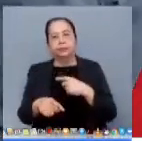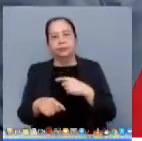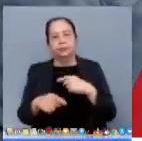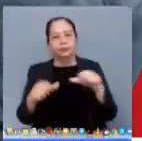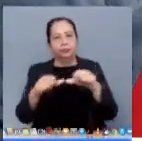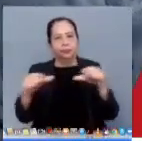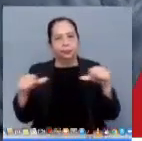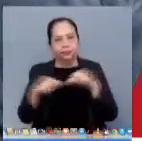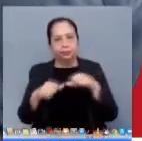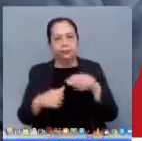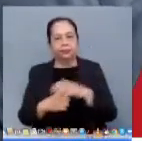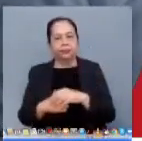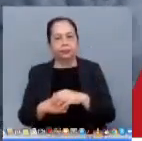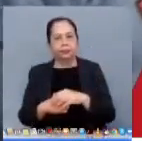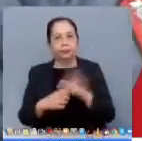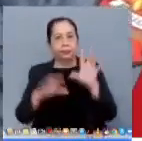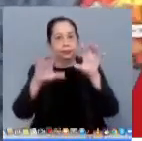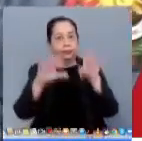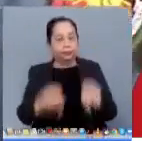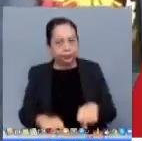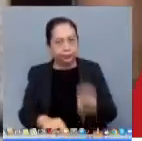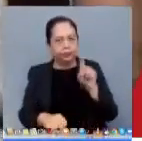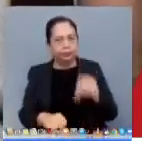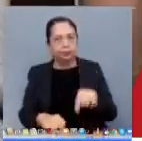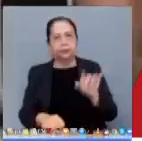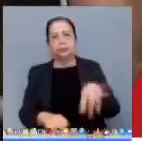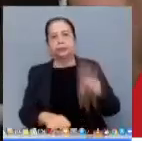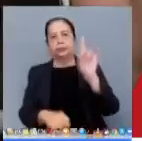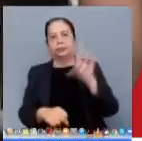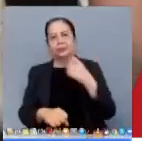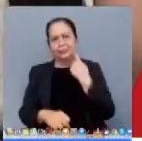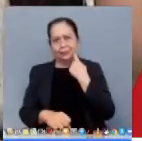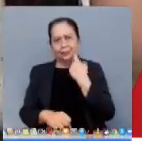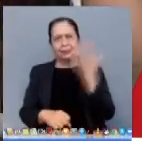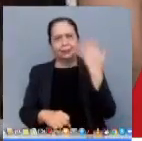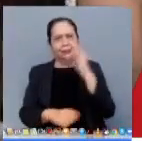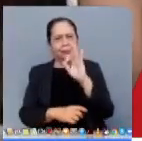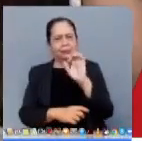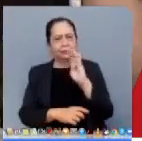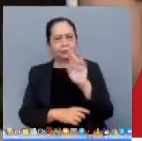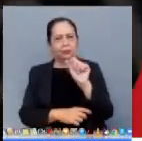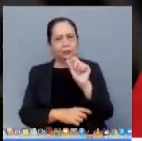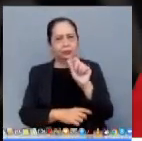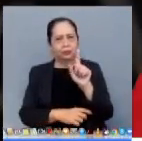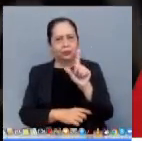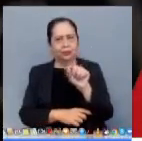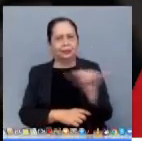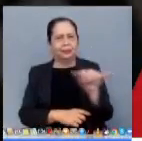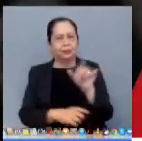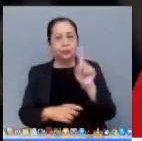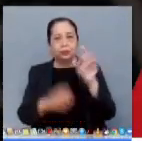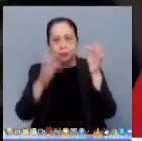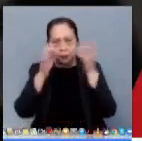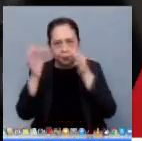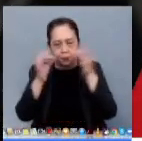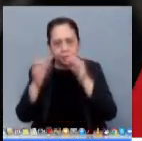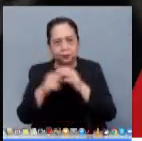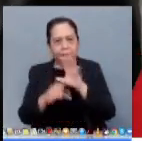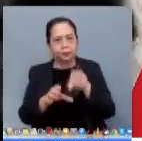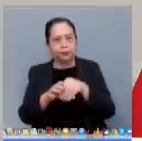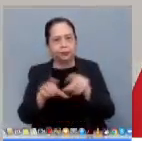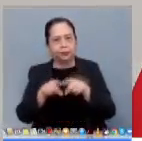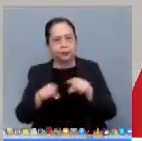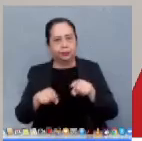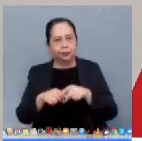Sa pagkakaaresto sa suspect na pag-alaman na kalalaya lang niya noong Pebrero 2021 dahil sa kasong droga. Sangkot din daw si Pajardo sa iba pang